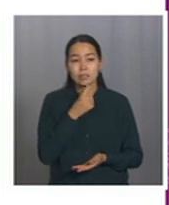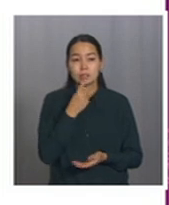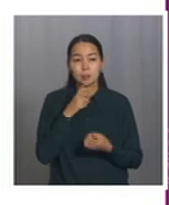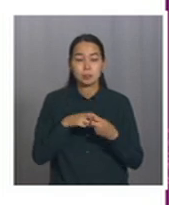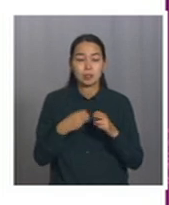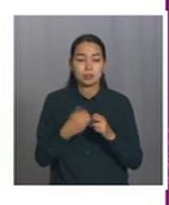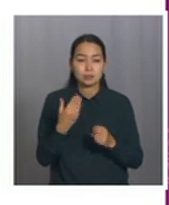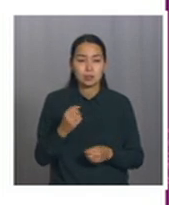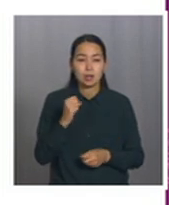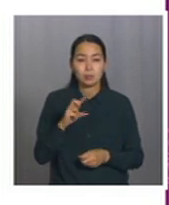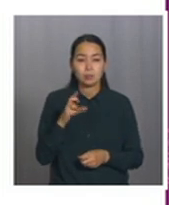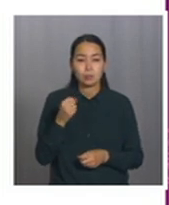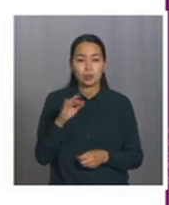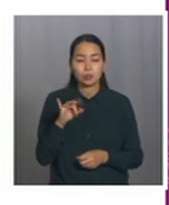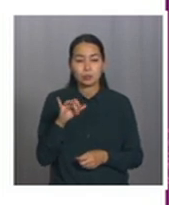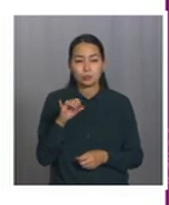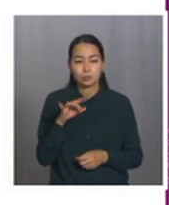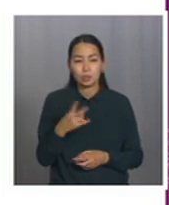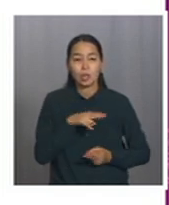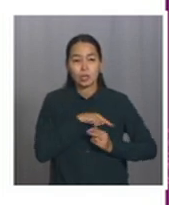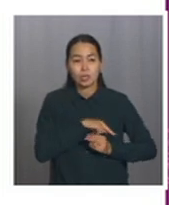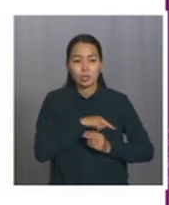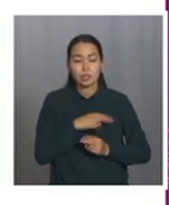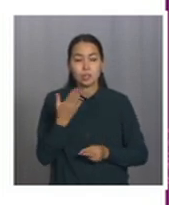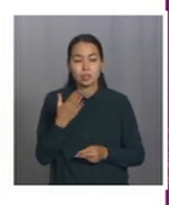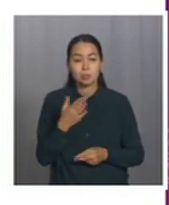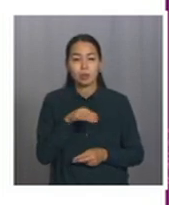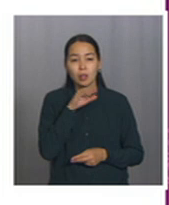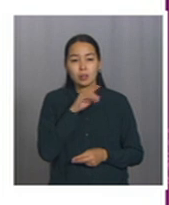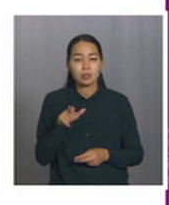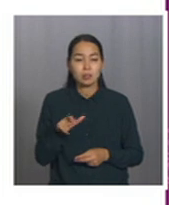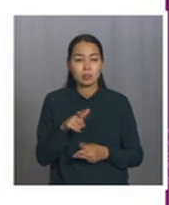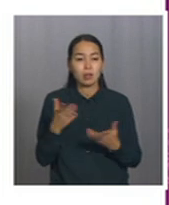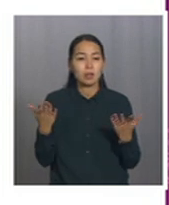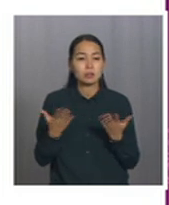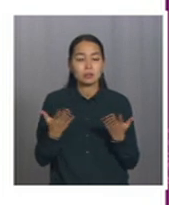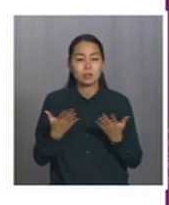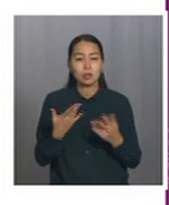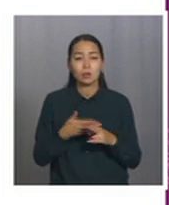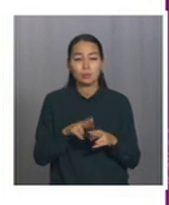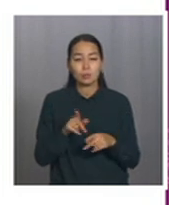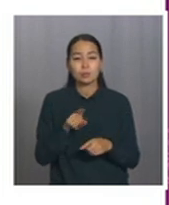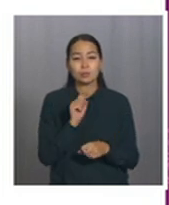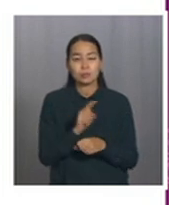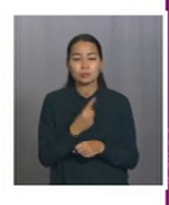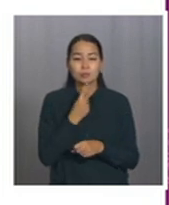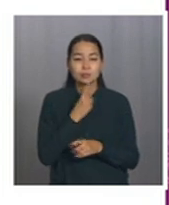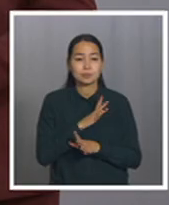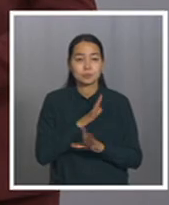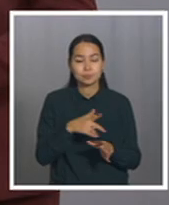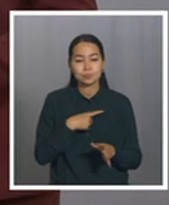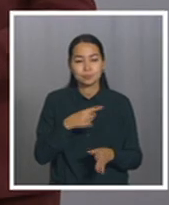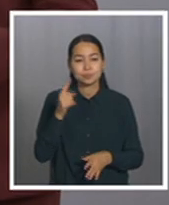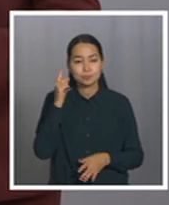мәселесіндегі Ахмет Байтұрсынұлы еңбегінің даралығы неде? Бұл тапсырма әрине сіздерге де қиындық туғызды деп